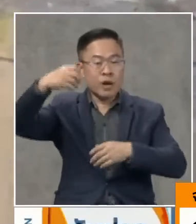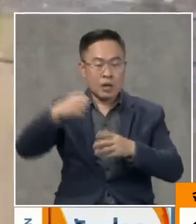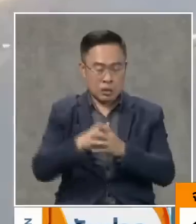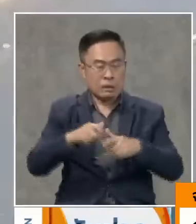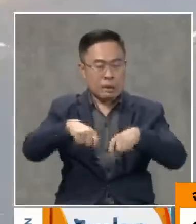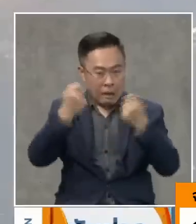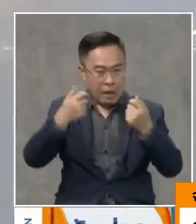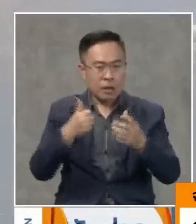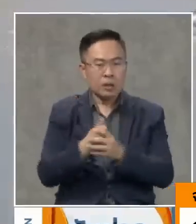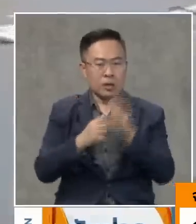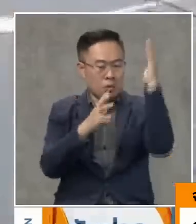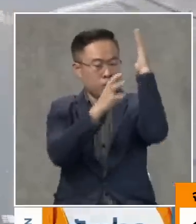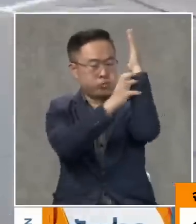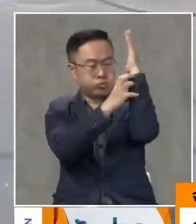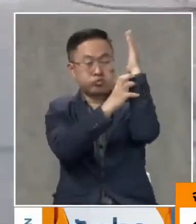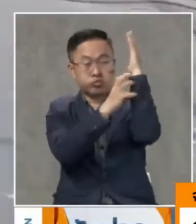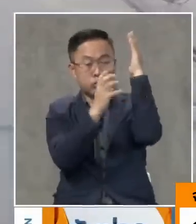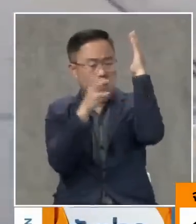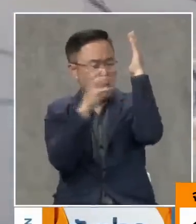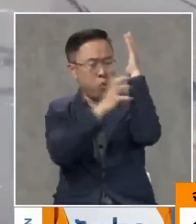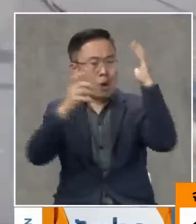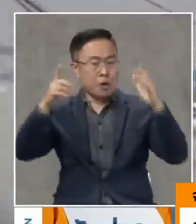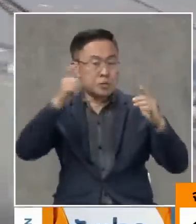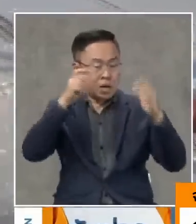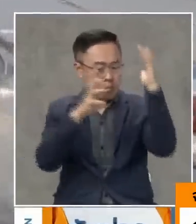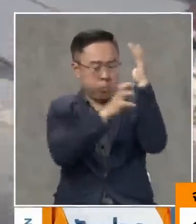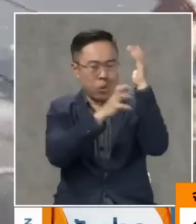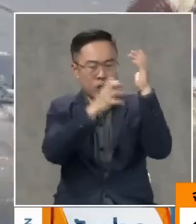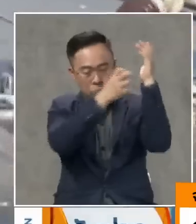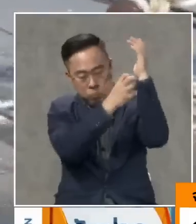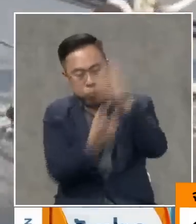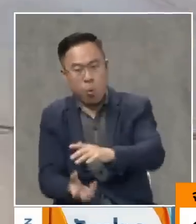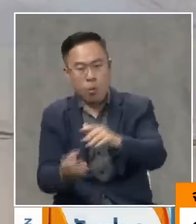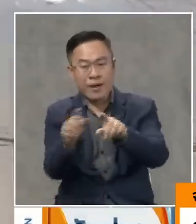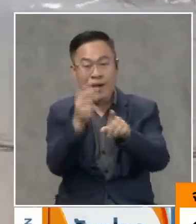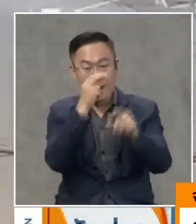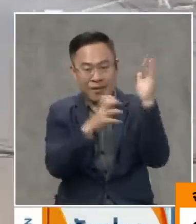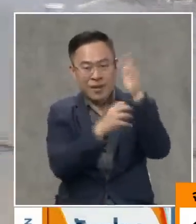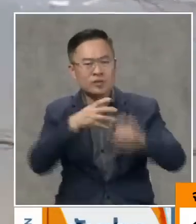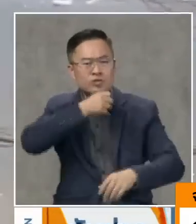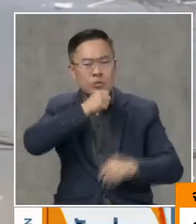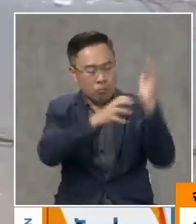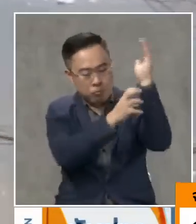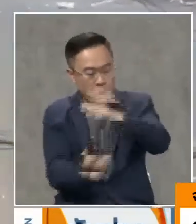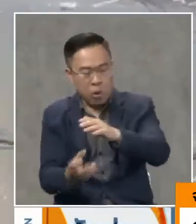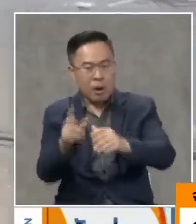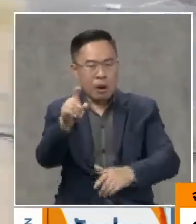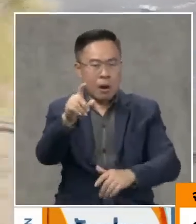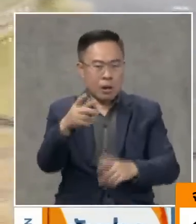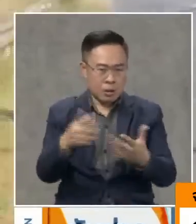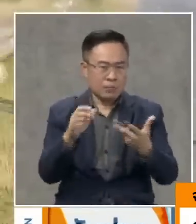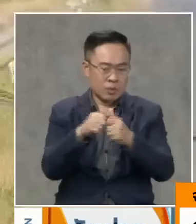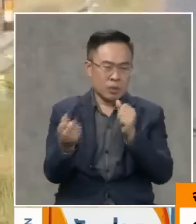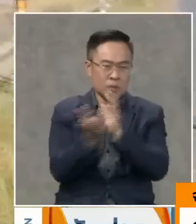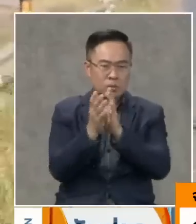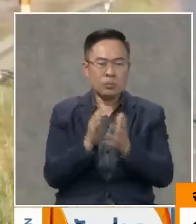ไฟฟ้าส่องสว่างทางหลวงหักโค่น3ต้นค่ะไปตรวจสอบโดยละเอียดพบว่าเสาไฟฟ้าแรงสูงซึ่งก็ตั้งอยู่ข้างศาลา